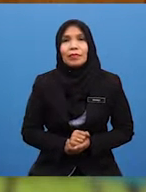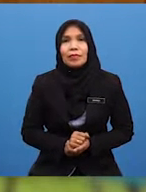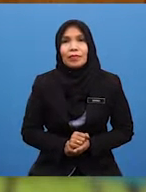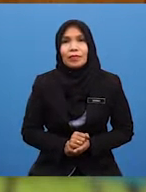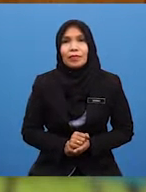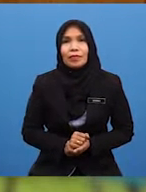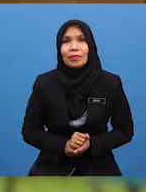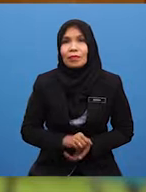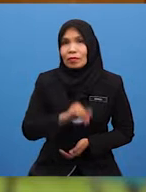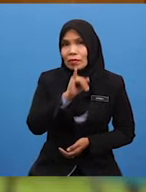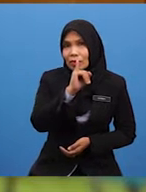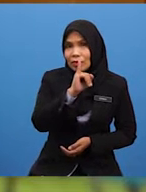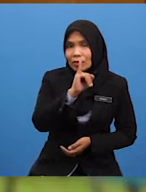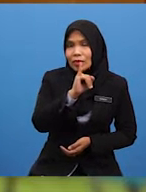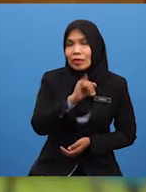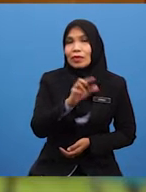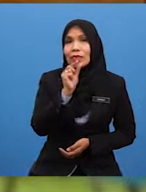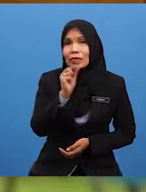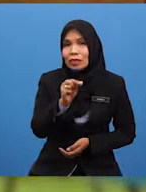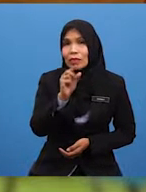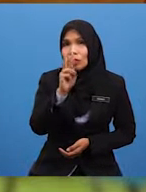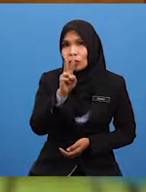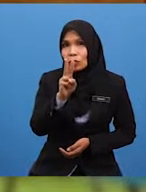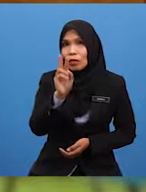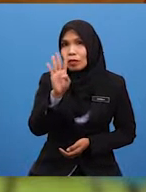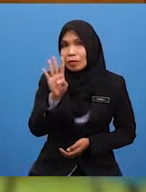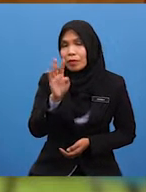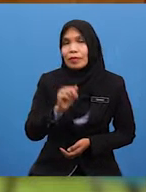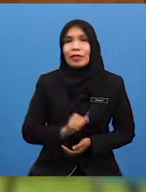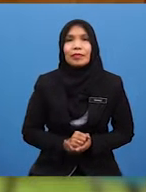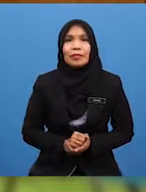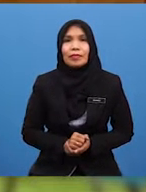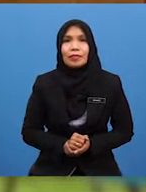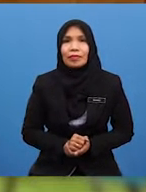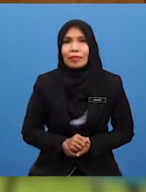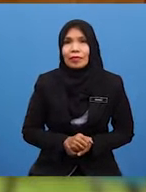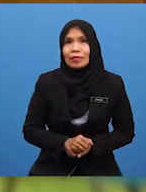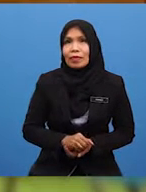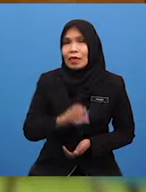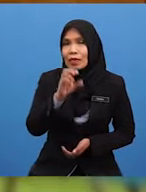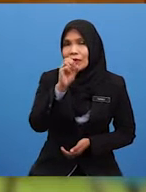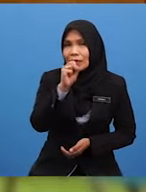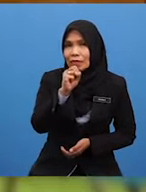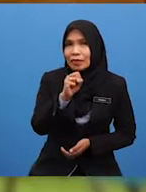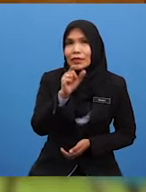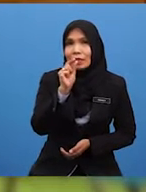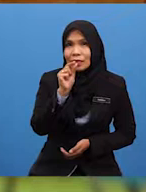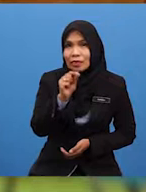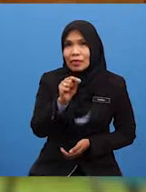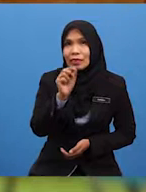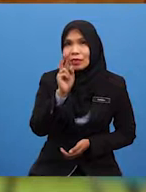5. I titik 2, 4. Maka S titik